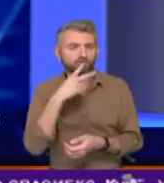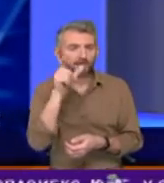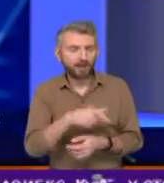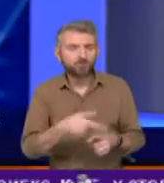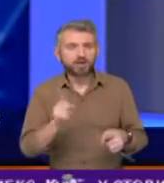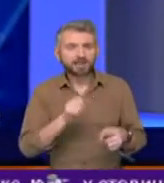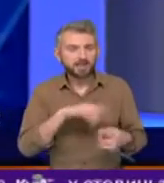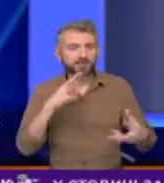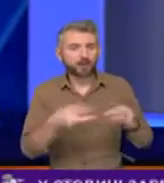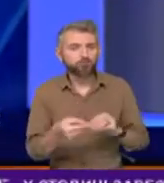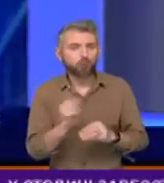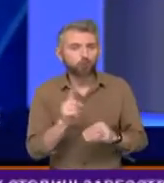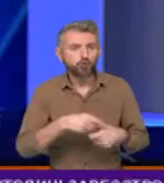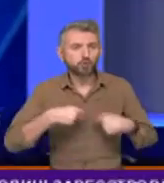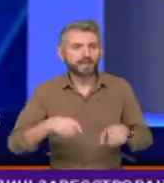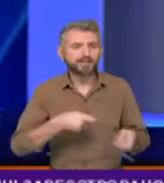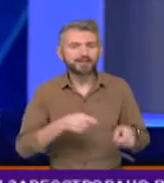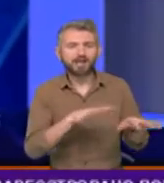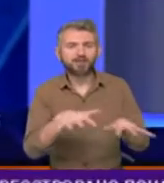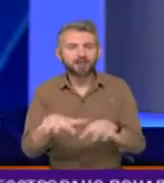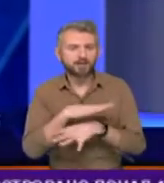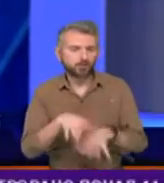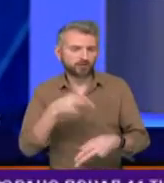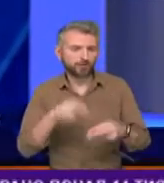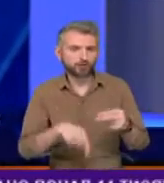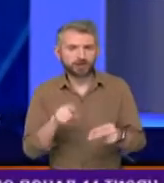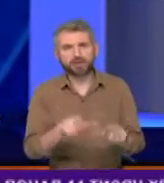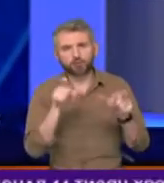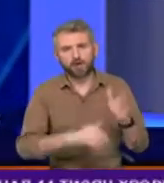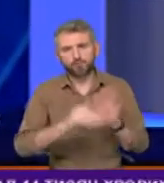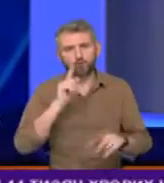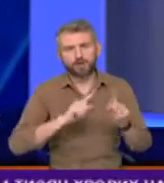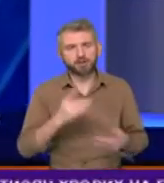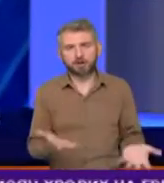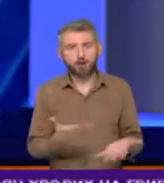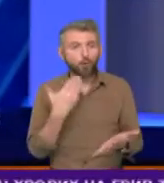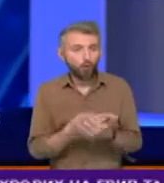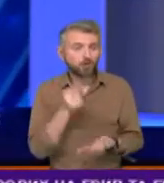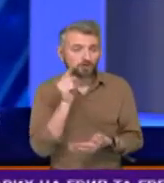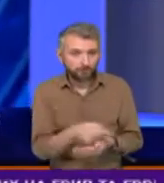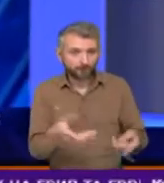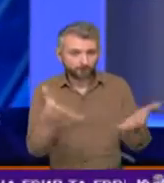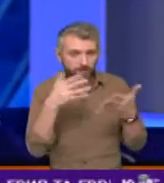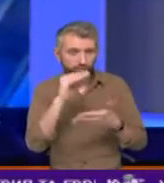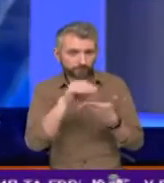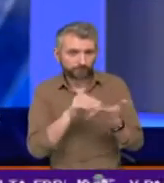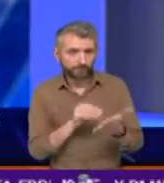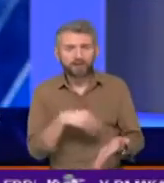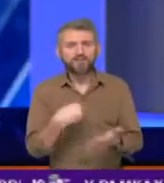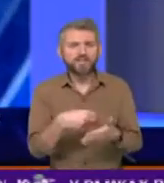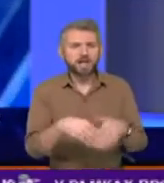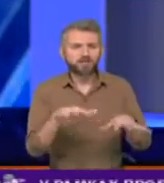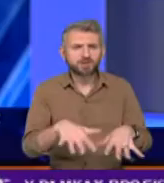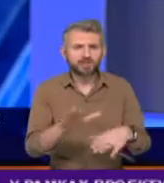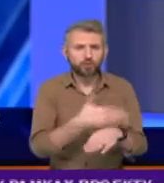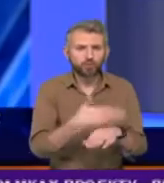якраз наслідок чого, що децентралізація не була завершена, бо її заблокувала Верховна Рада. От там визначено речі, фінанси місцеві